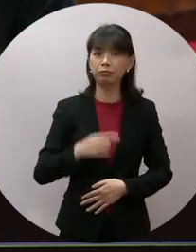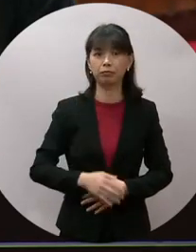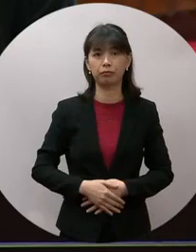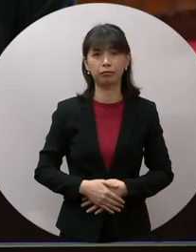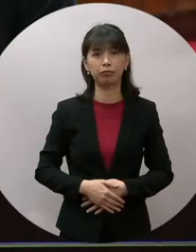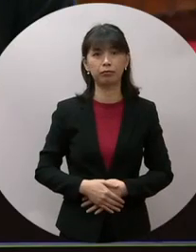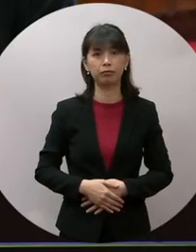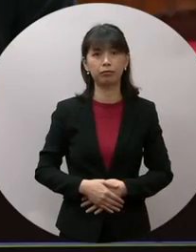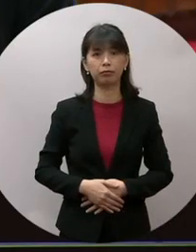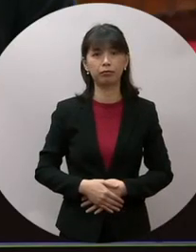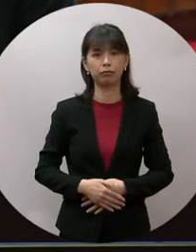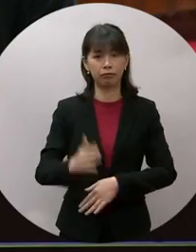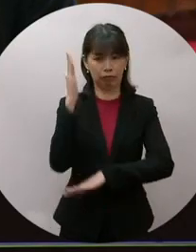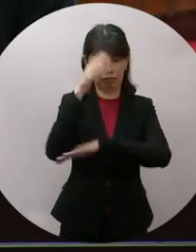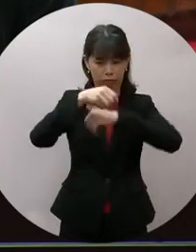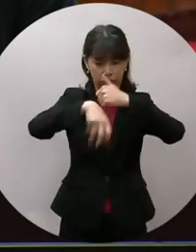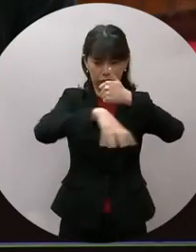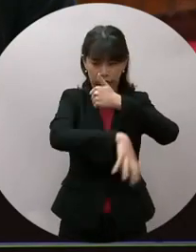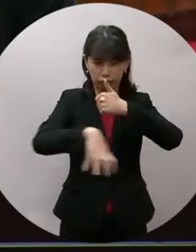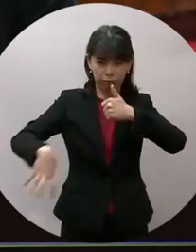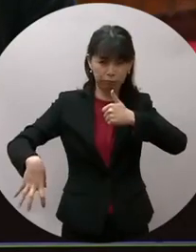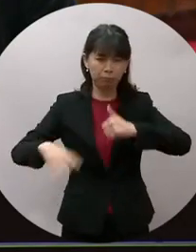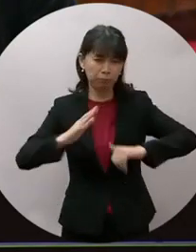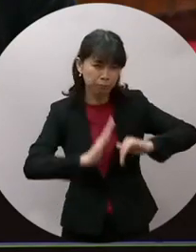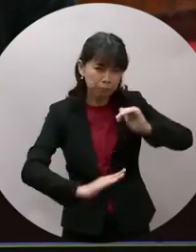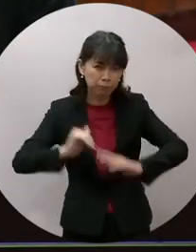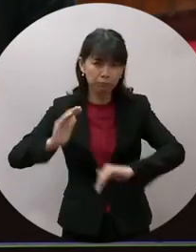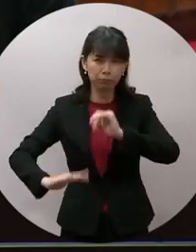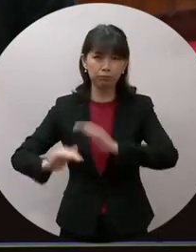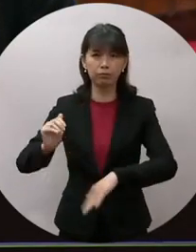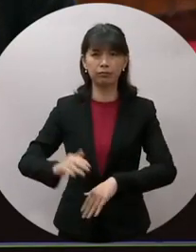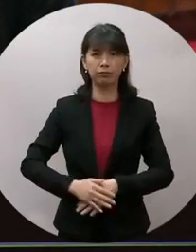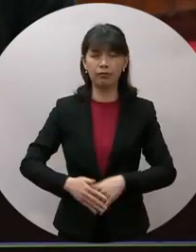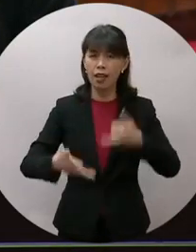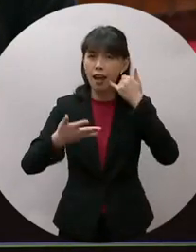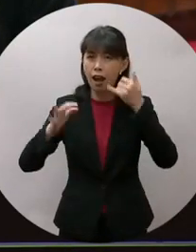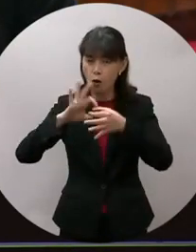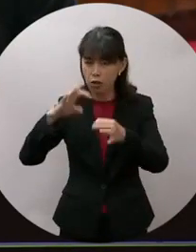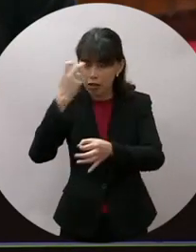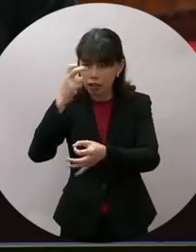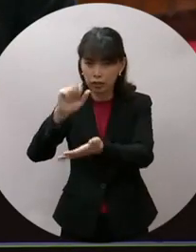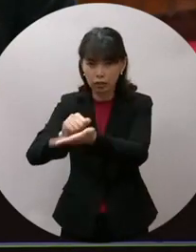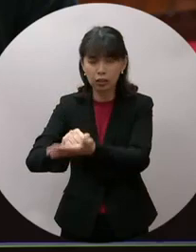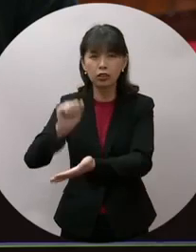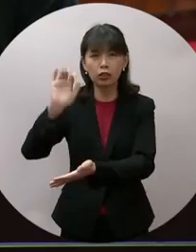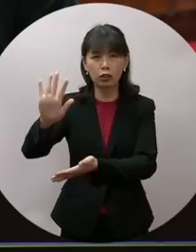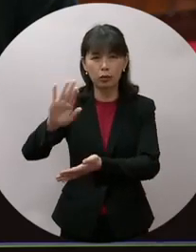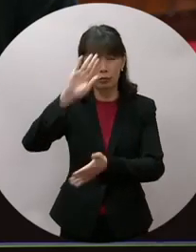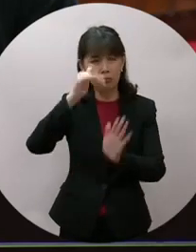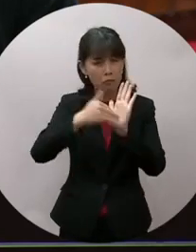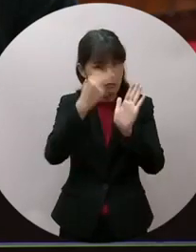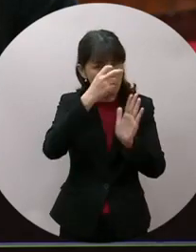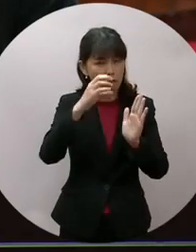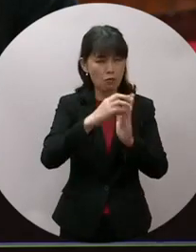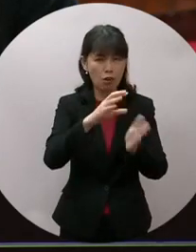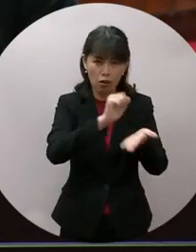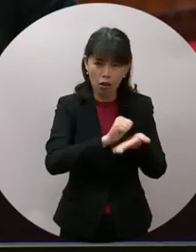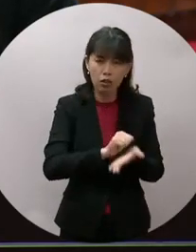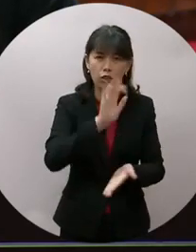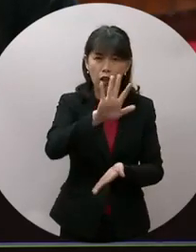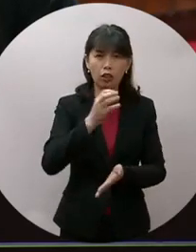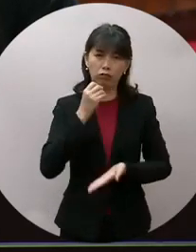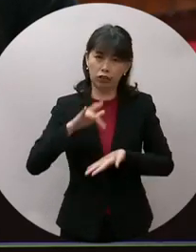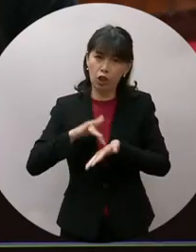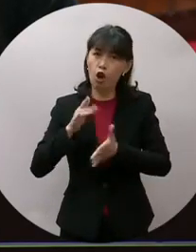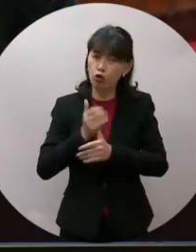我们看到这是部会的合作，我们海关有他的资料，我们的防检局有他的资料，食药署有他